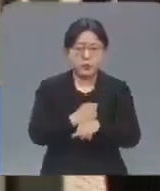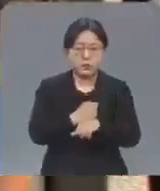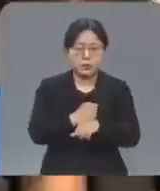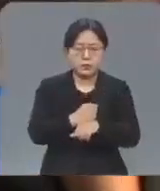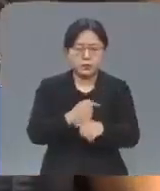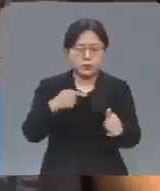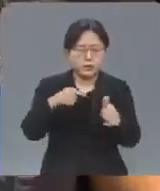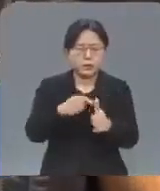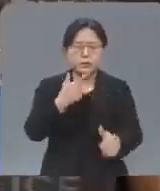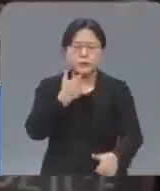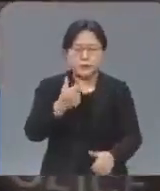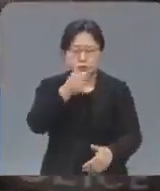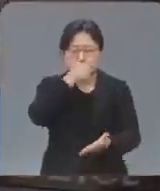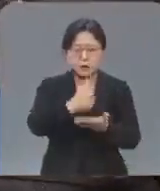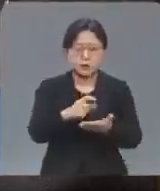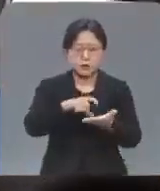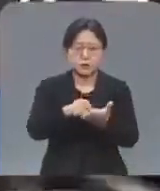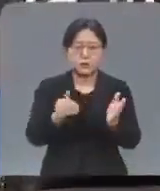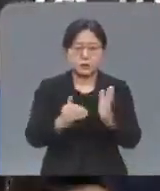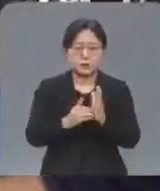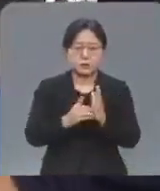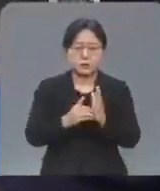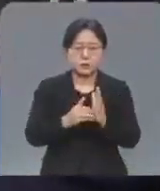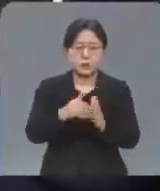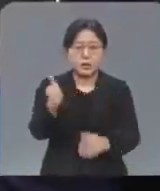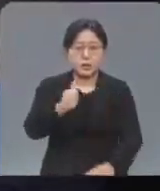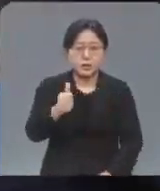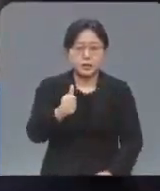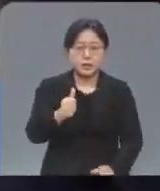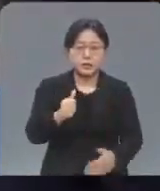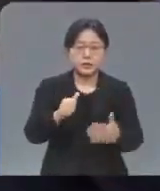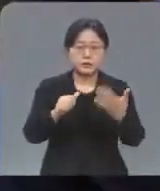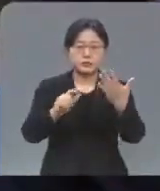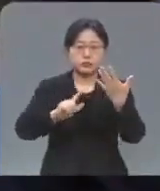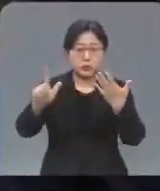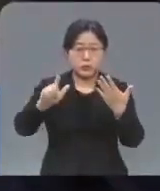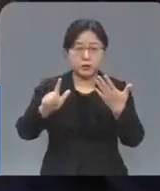미수 혐의를 적용했다고 덧붙였습니다. A씨는 지난 9일